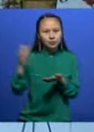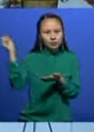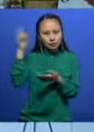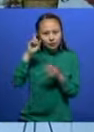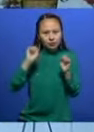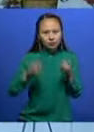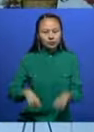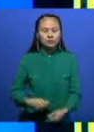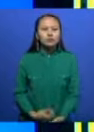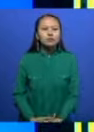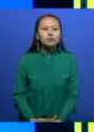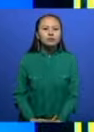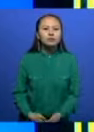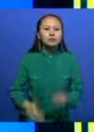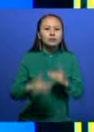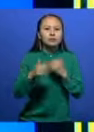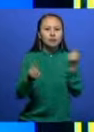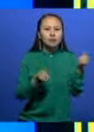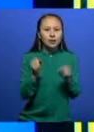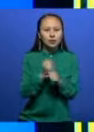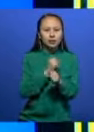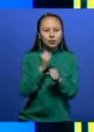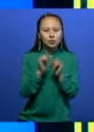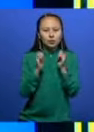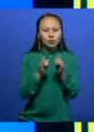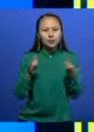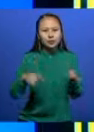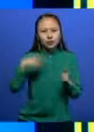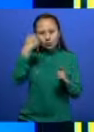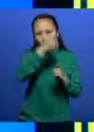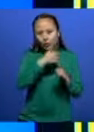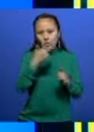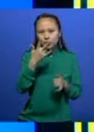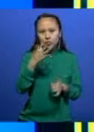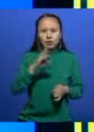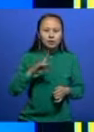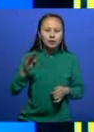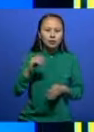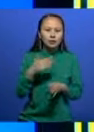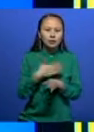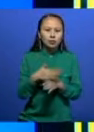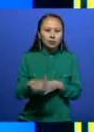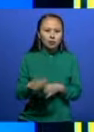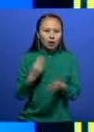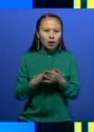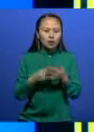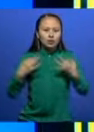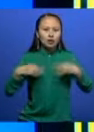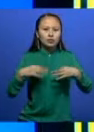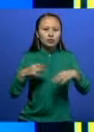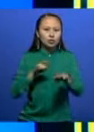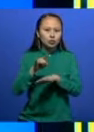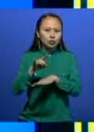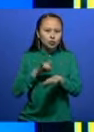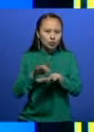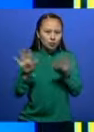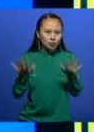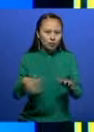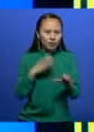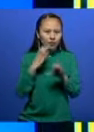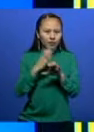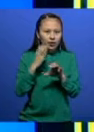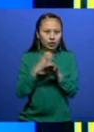болады. Отандық машина жасау саласын дамыту үшін биыл ұлттық қордан 35 миллиард теңге бөлінеді. Бұл қаржы автокөліктік ұшақтар